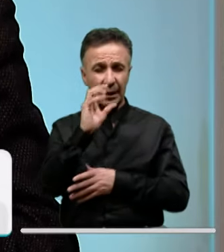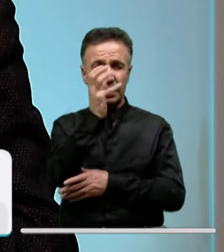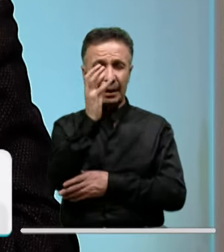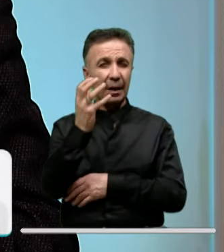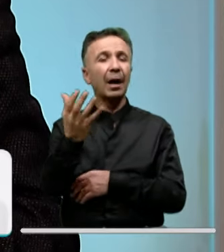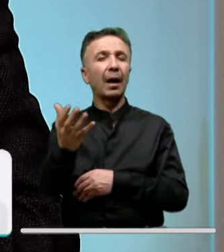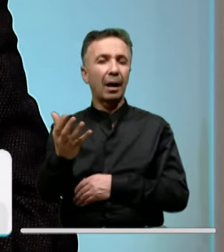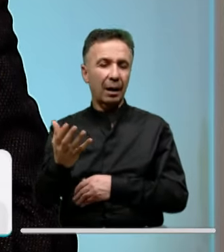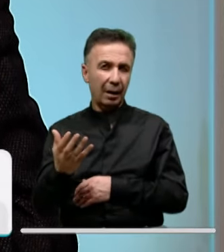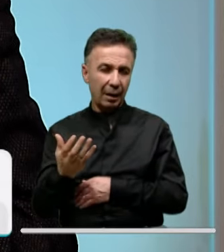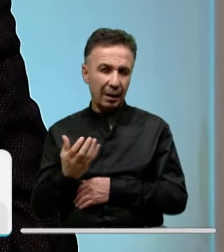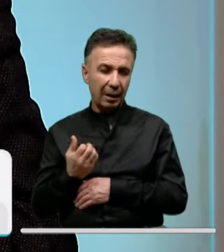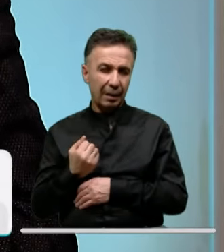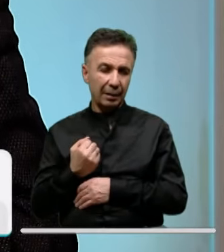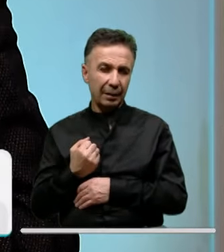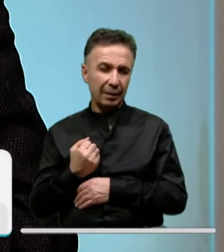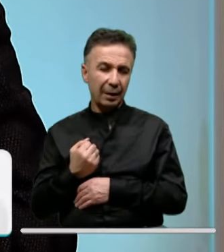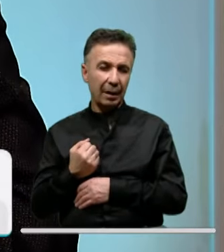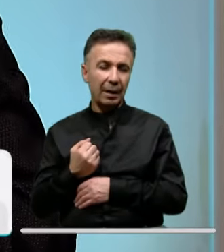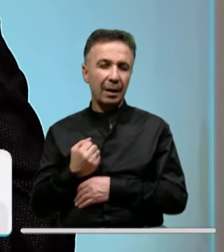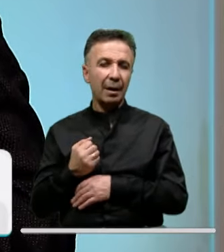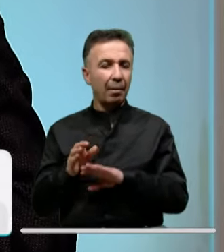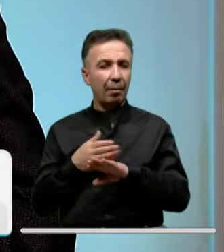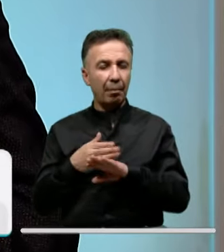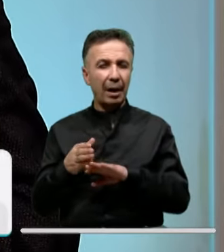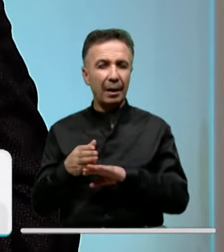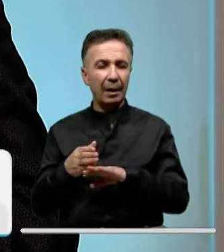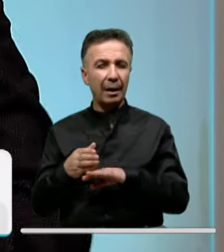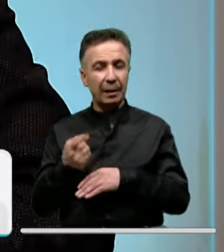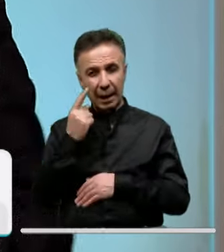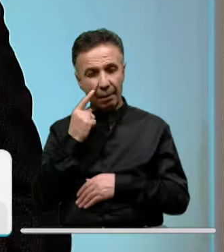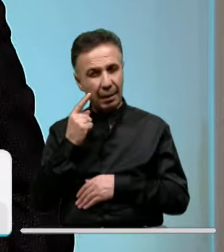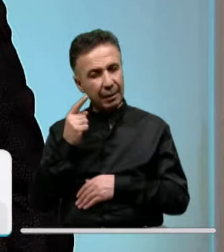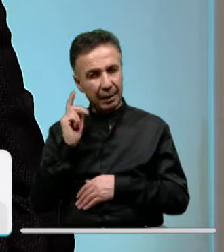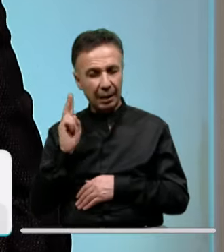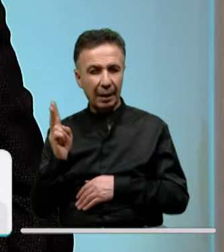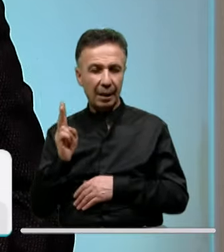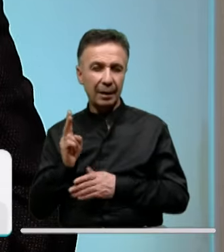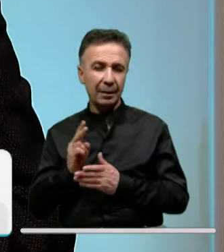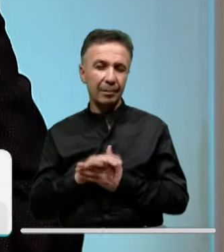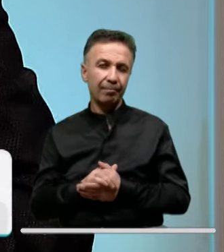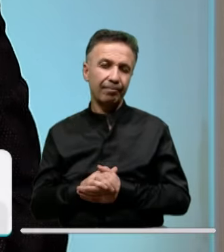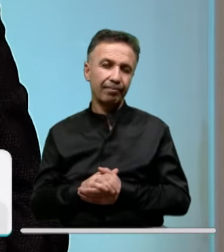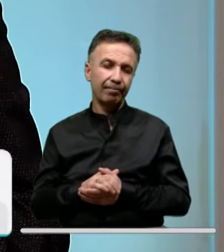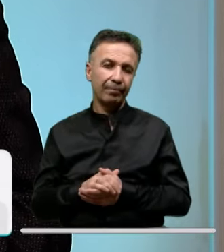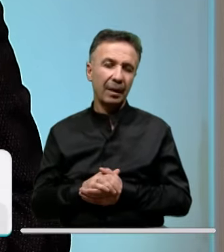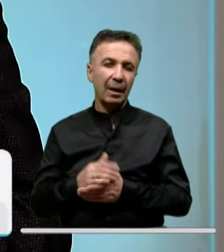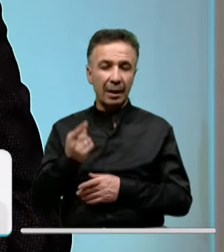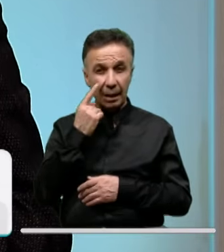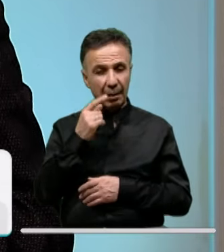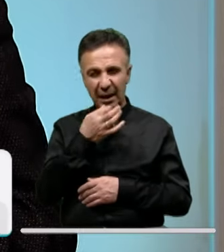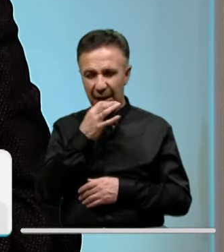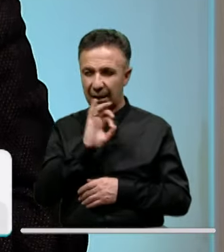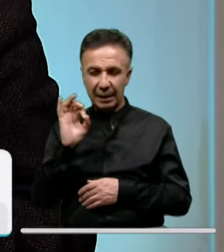itirazlar şunlar bunlar tamamıyla bittiyse, mülk artık ilgili kurumun olduysa, artık bundan sonraki kullanım hakkı da onun izni ve onayı olmadan bir